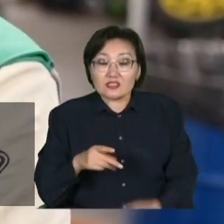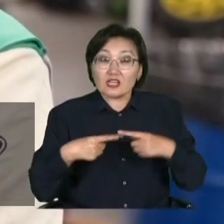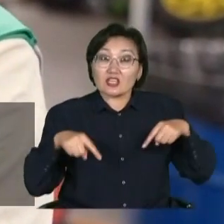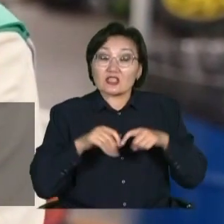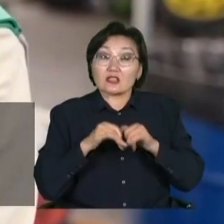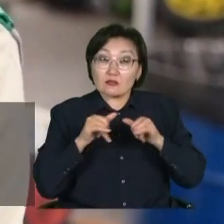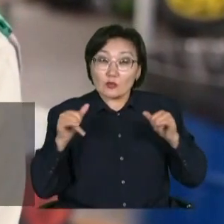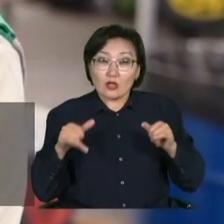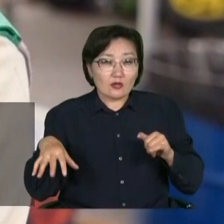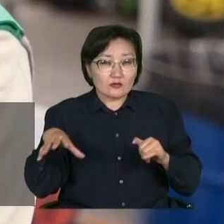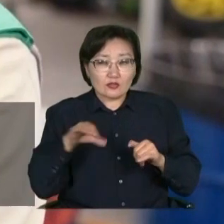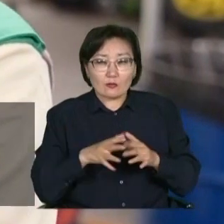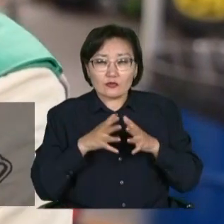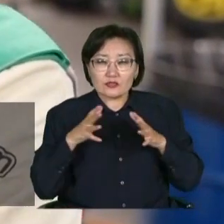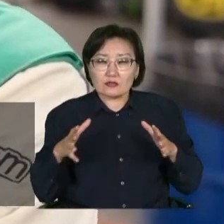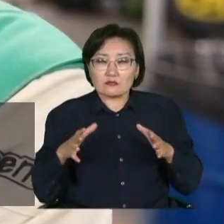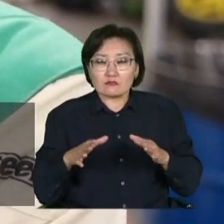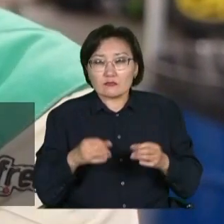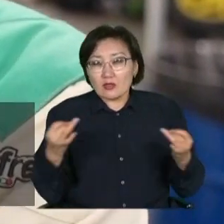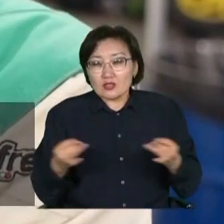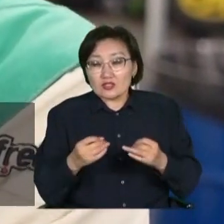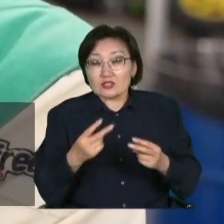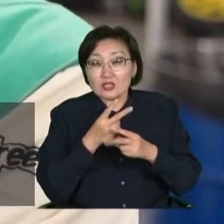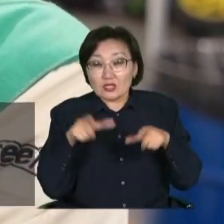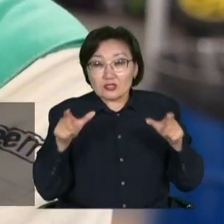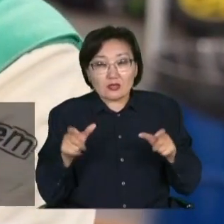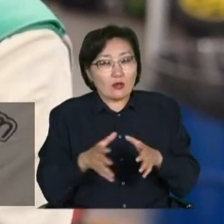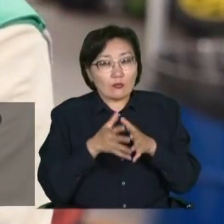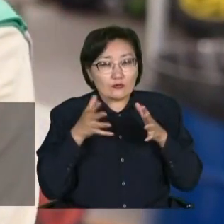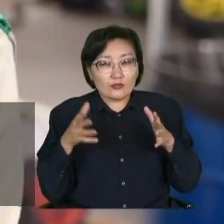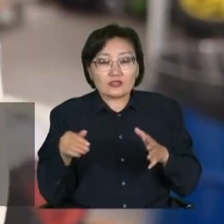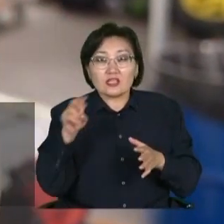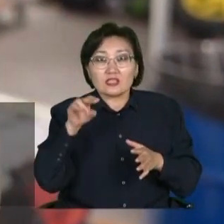развивается. Все более круто, зрителей больше, фанатов больше. Дрифт развивается.